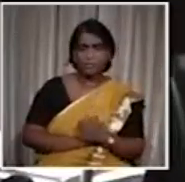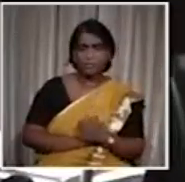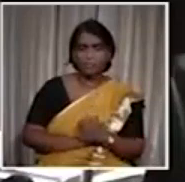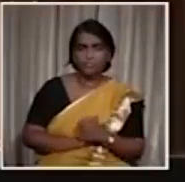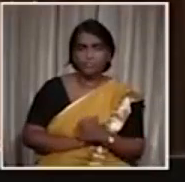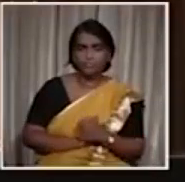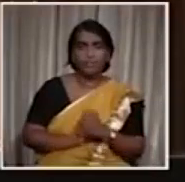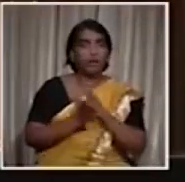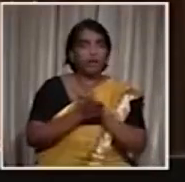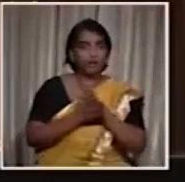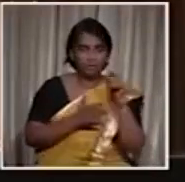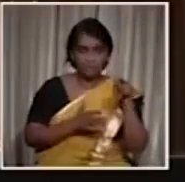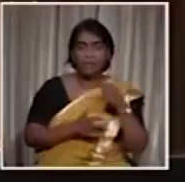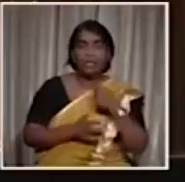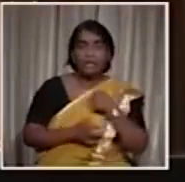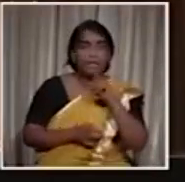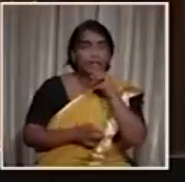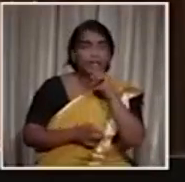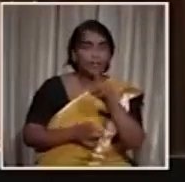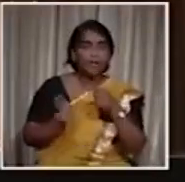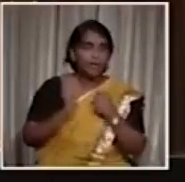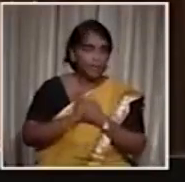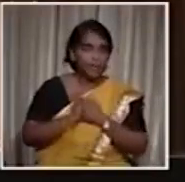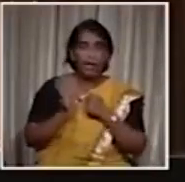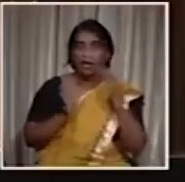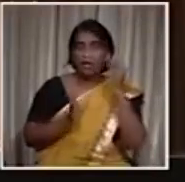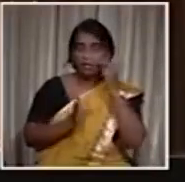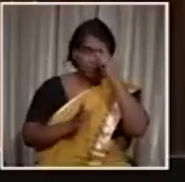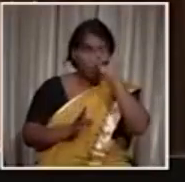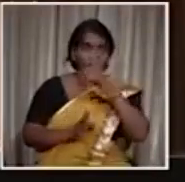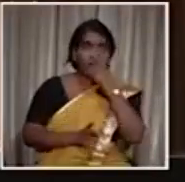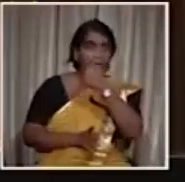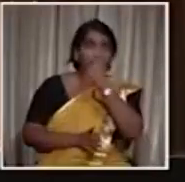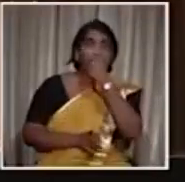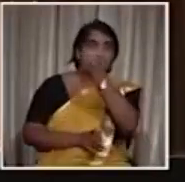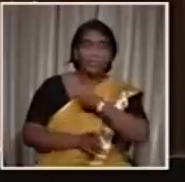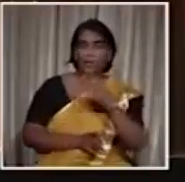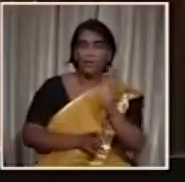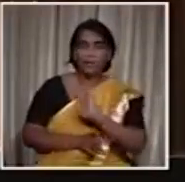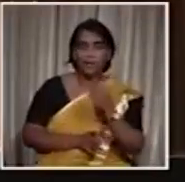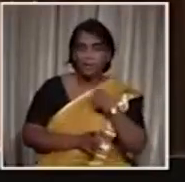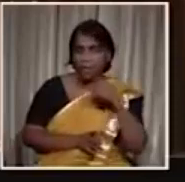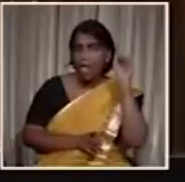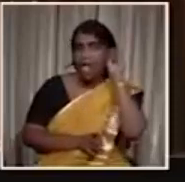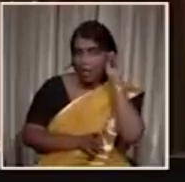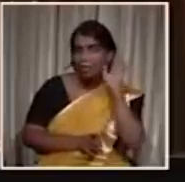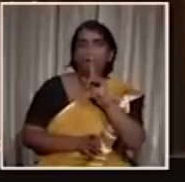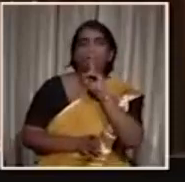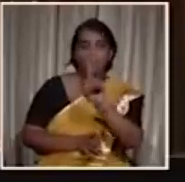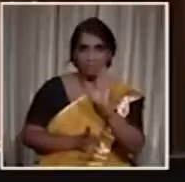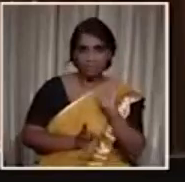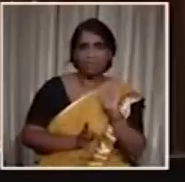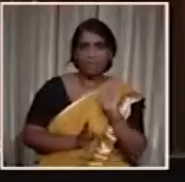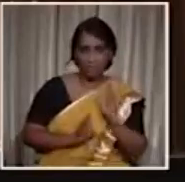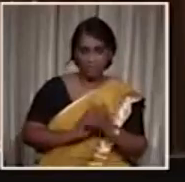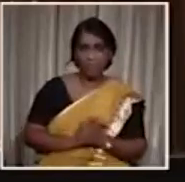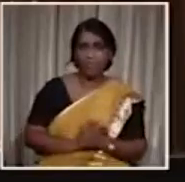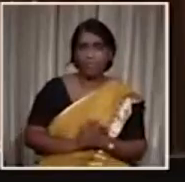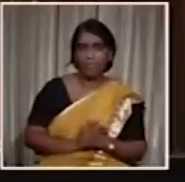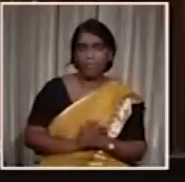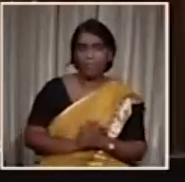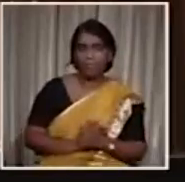Oh, Parsa Menteri itu mah? Oh, nah, mama kiwa garu anu kubara di sana ke mantu itu mah mata kiwa kira nih, mang kiwa mata ayah unai kira. Hari bawa misi tiap itu mah?